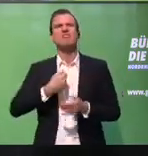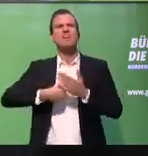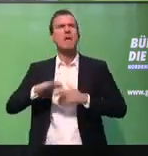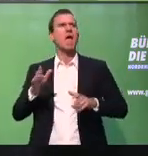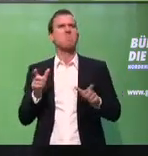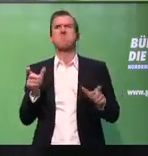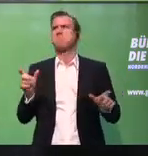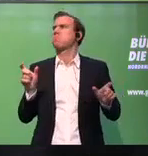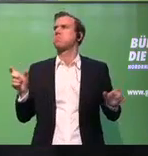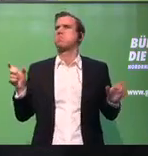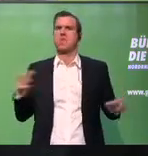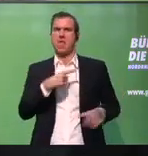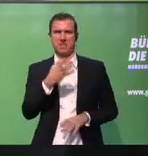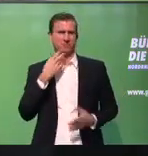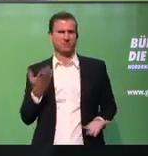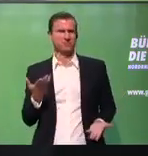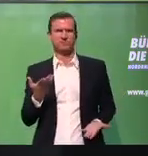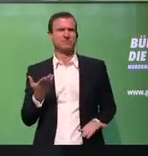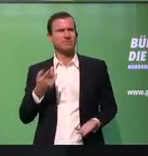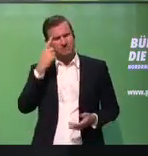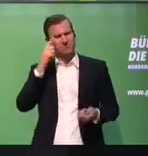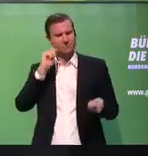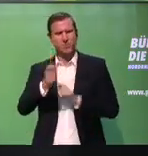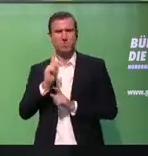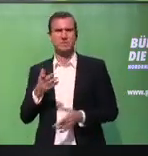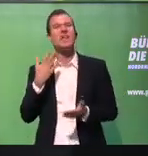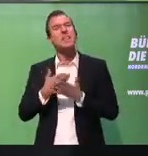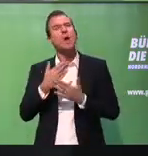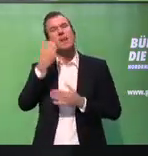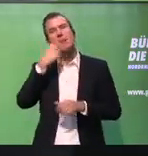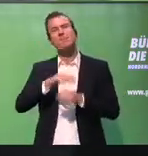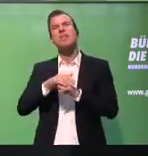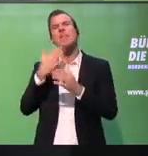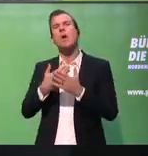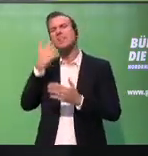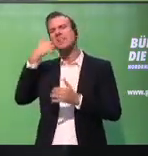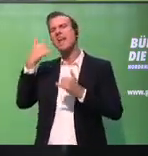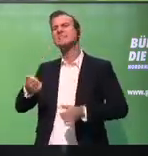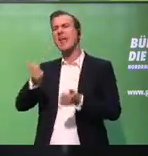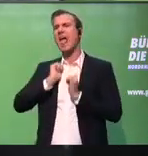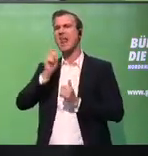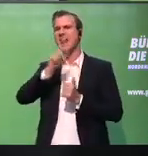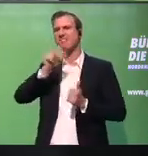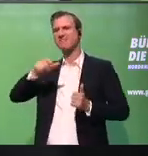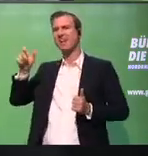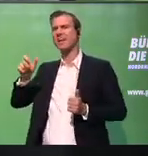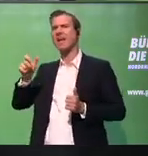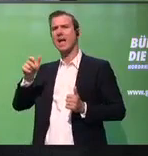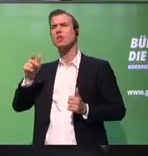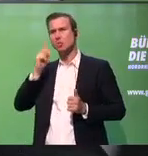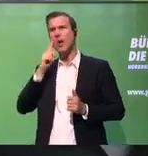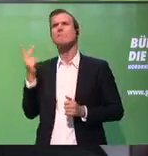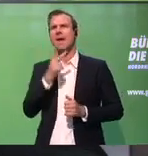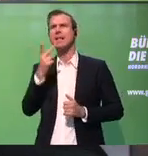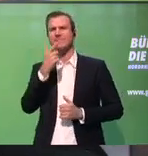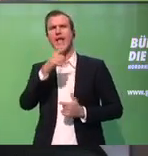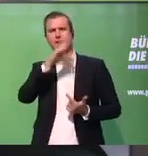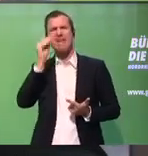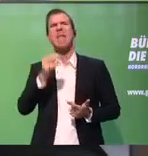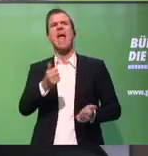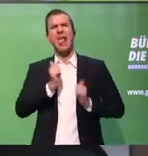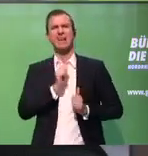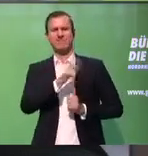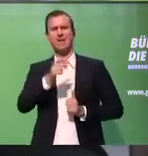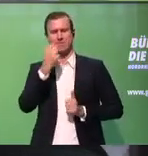Abschottung? Liebe Freundinnen und Freunde, wir wollen heute, und dazu bitte ich jetzt meine Helfer und nicht Helferin, sondern meine beiden Helfer hier nach